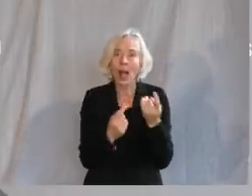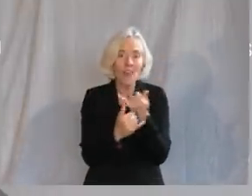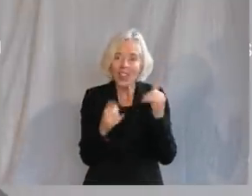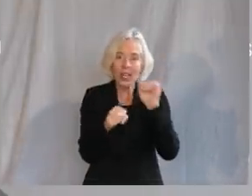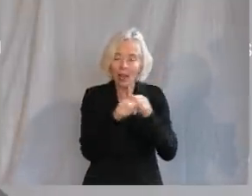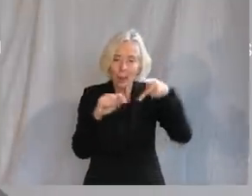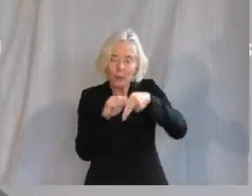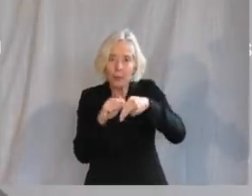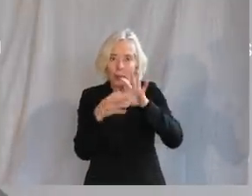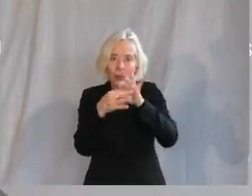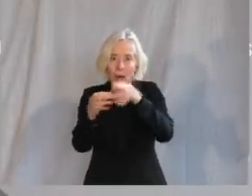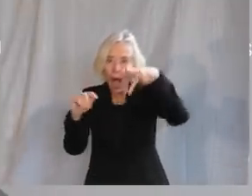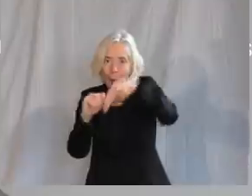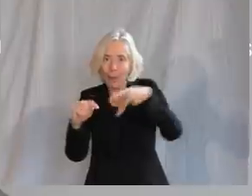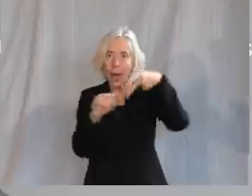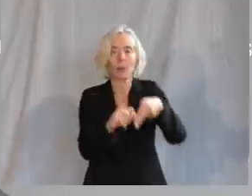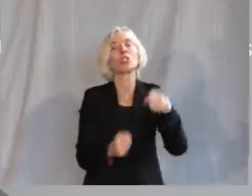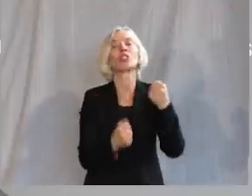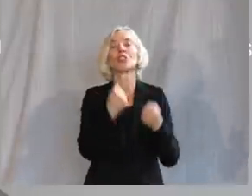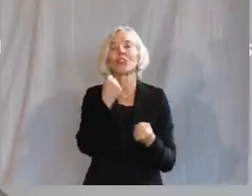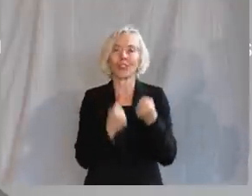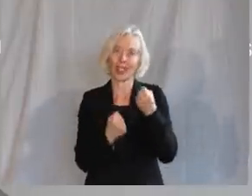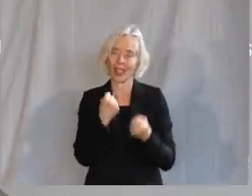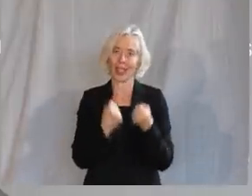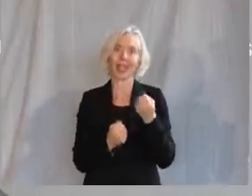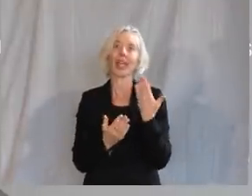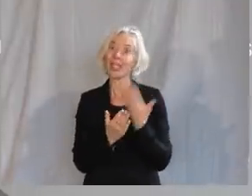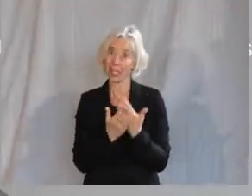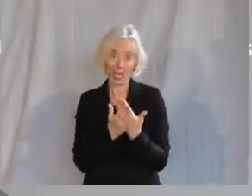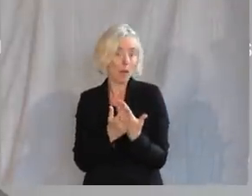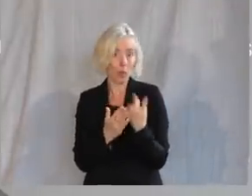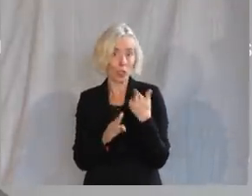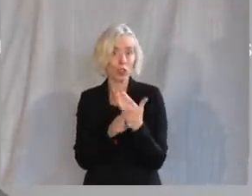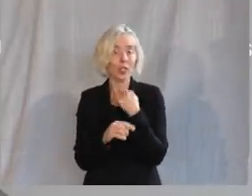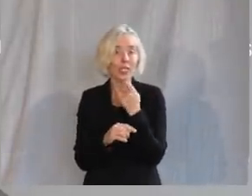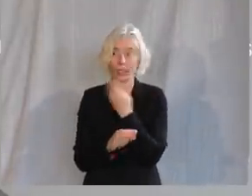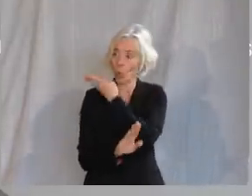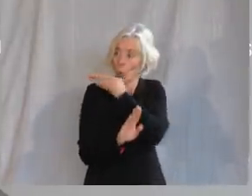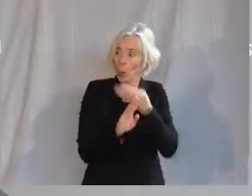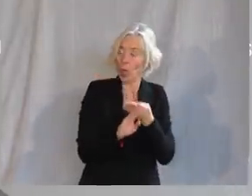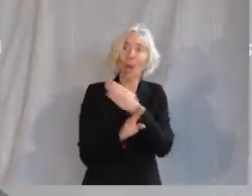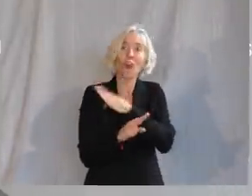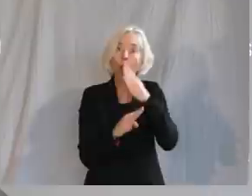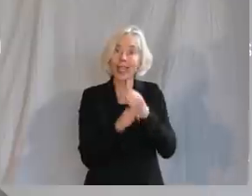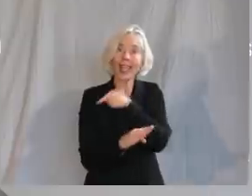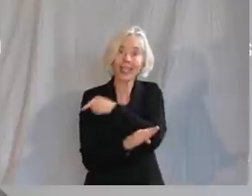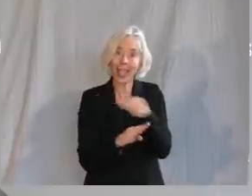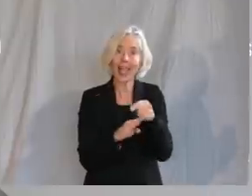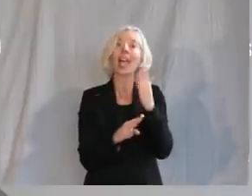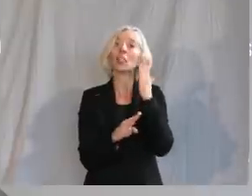und das Infektionsgeschehen im Griff zu behalten. Und wie gesagt, über das Wochenende haben wir eben vermehrt Infektionen